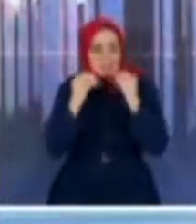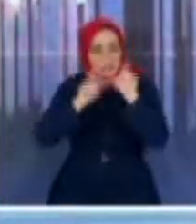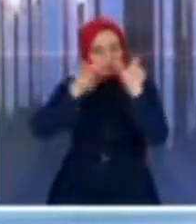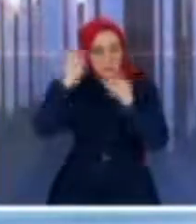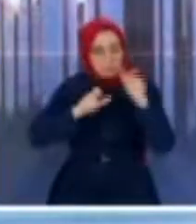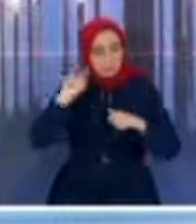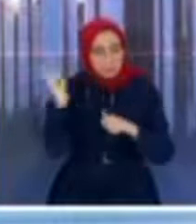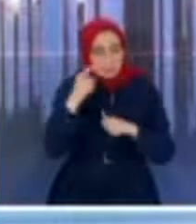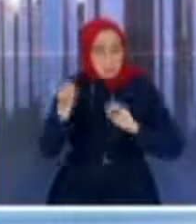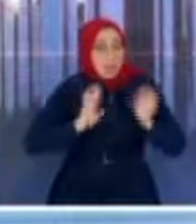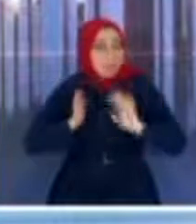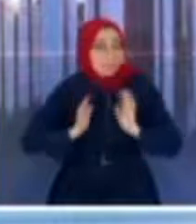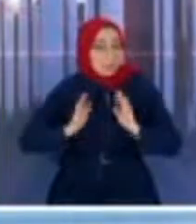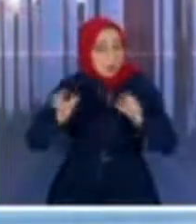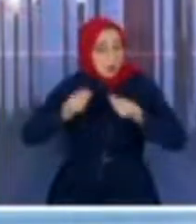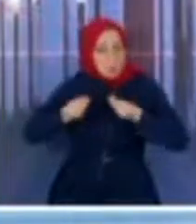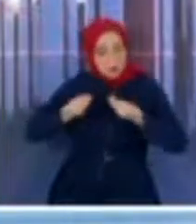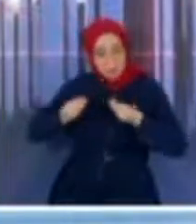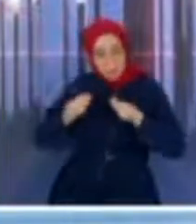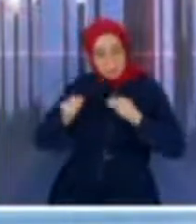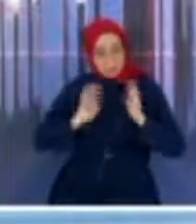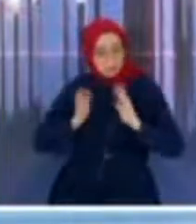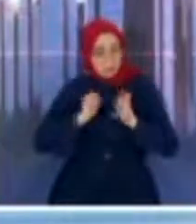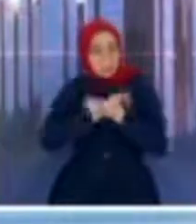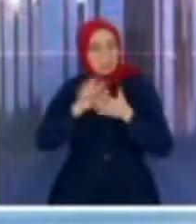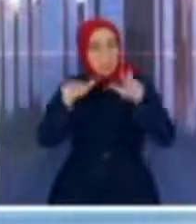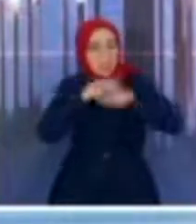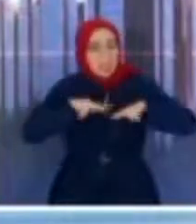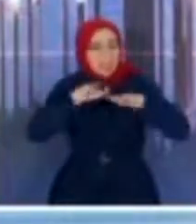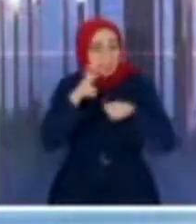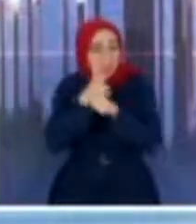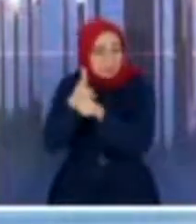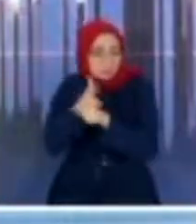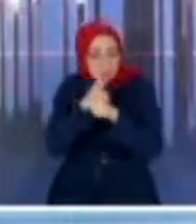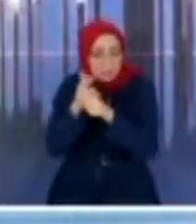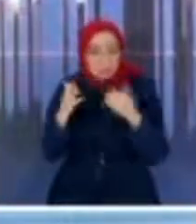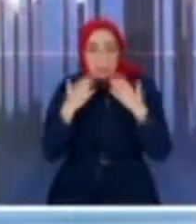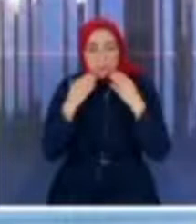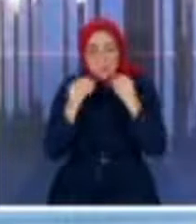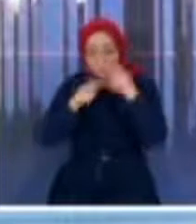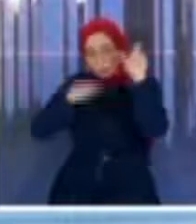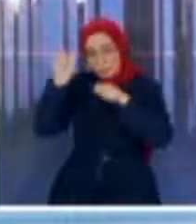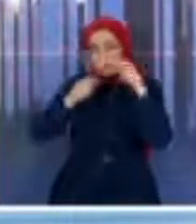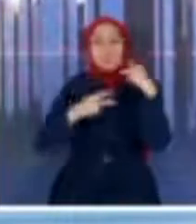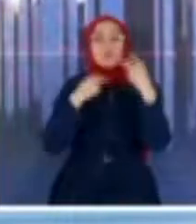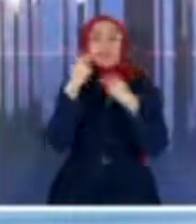معانا متطوعين في تصوير الفيديو. نحب نشكر العباد اللي صوت لنا